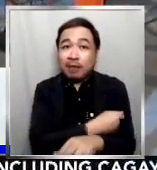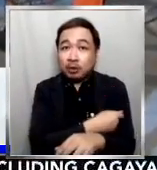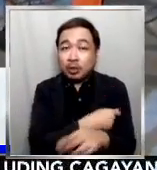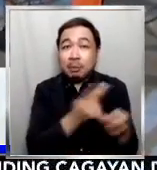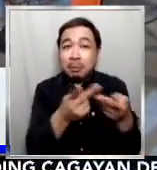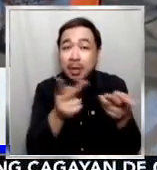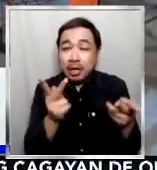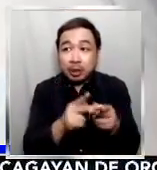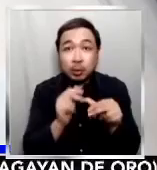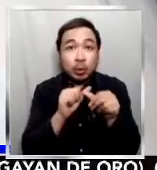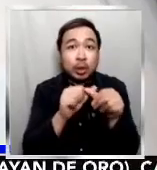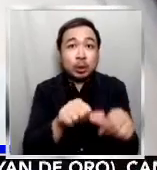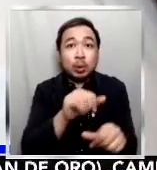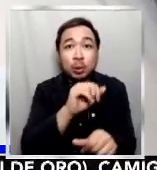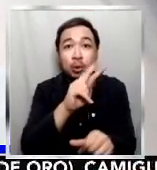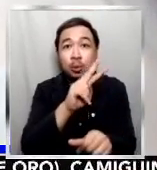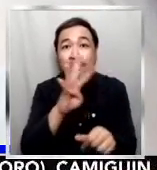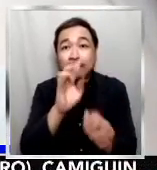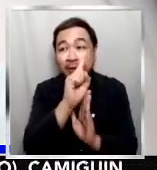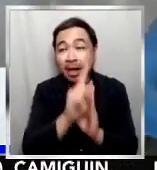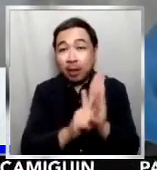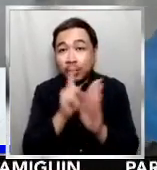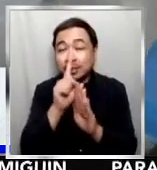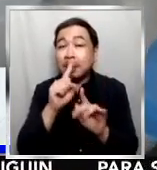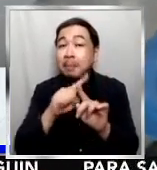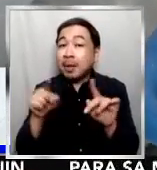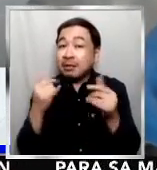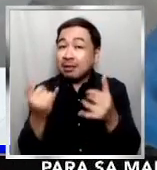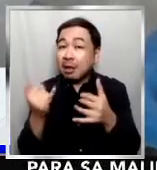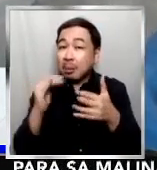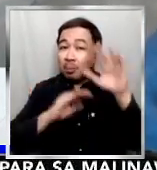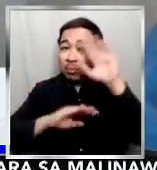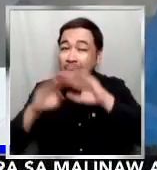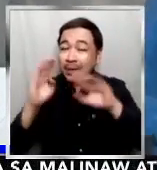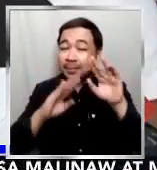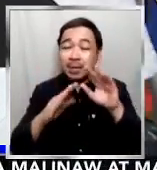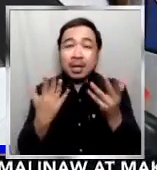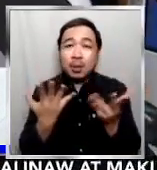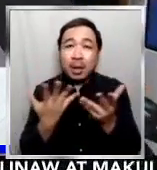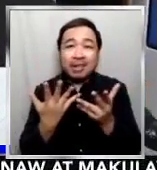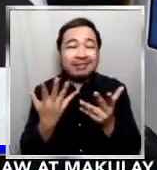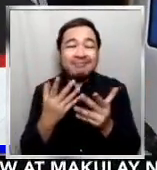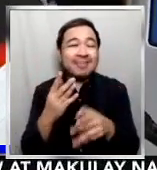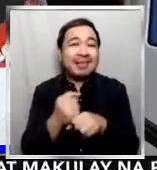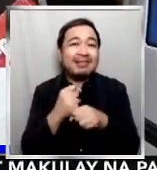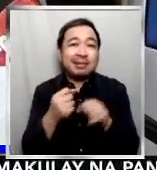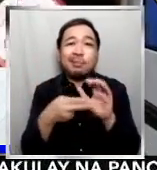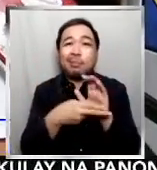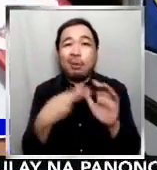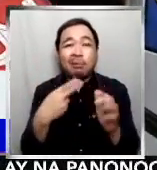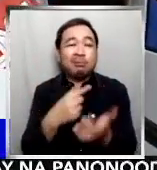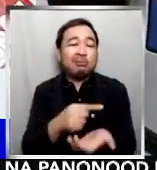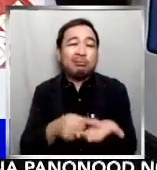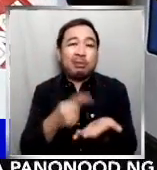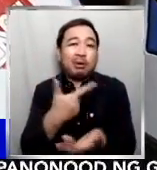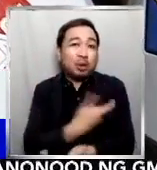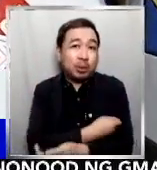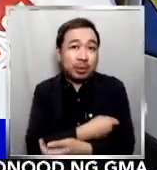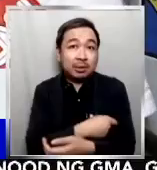24/7 vaccination site, pero ang problema, ang supply ng ituturok na bakuna. The only challenge is, meron bang bakuna?